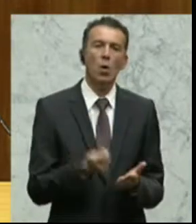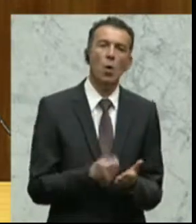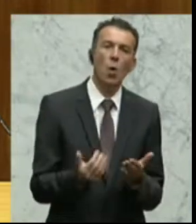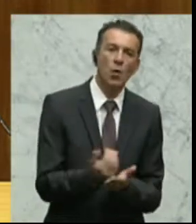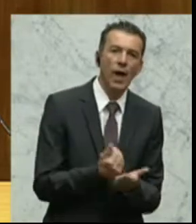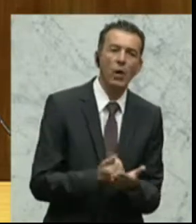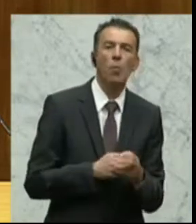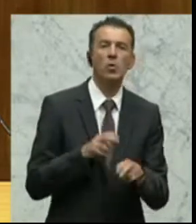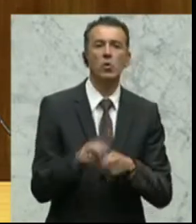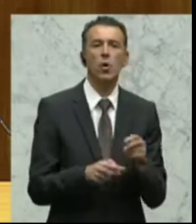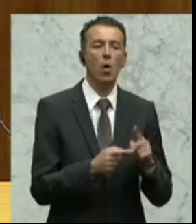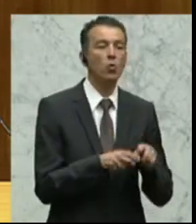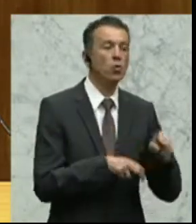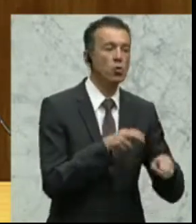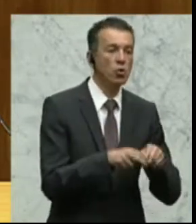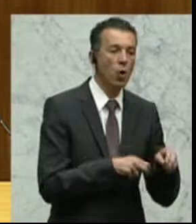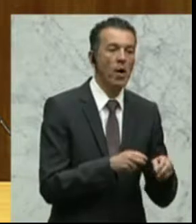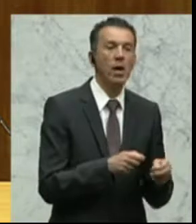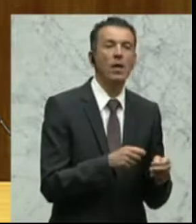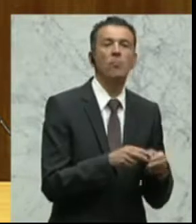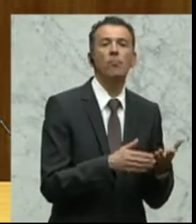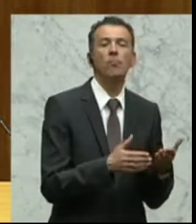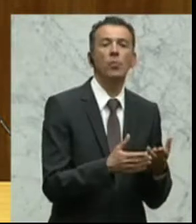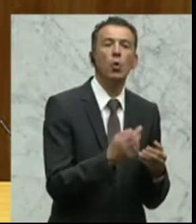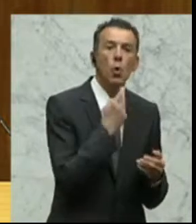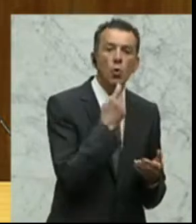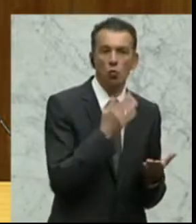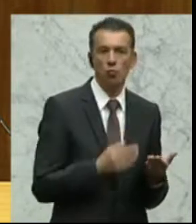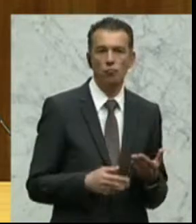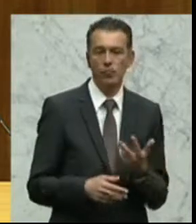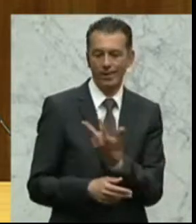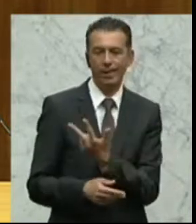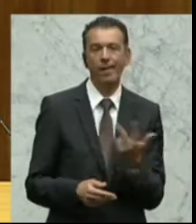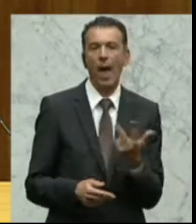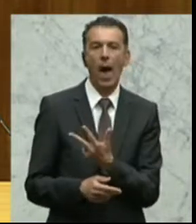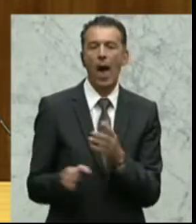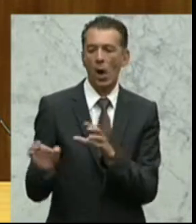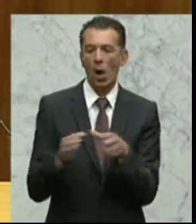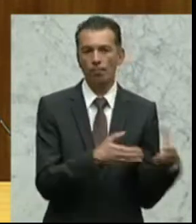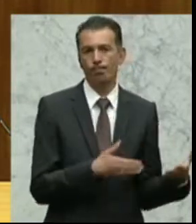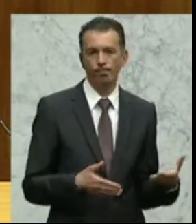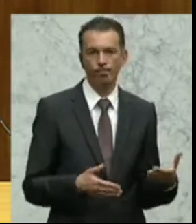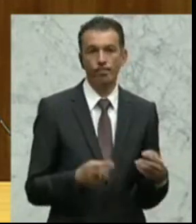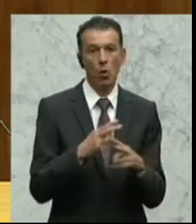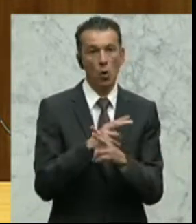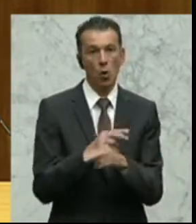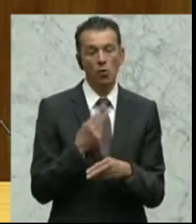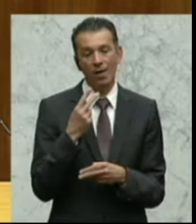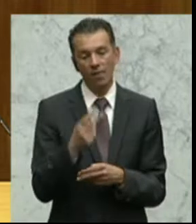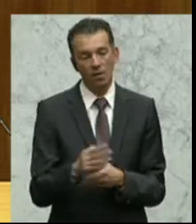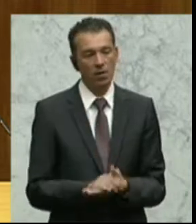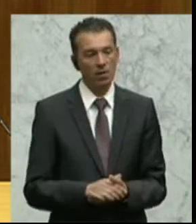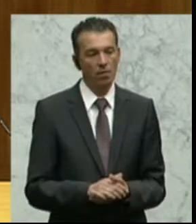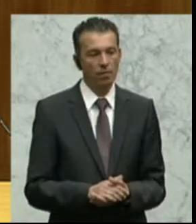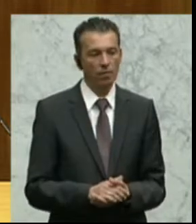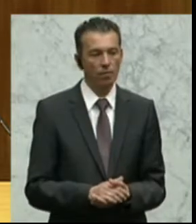die Steuern und Abgaben auf Konsum. Das sind so die 3 großen Gruppen. Und da sehen wir in Österreich, dass wir sehr, sehr hohe Steuern